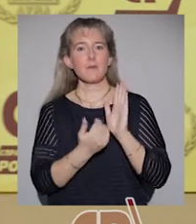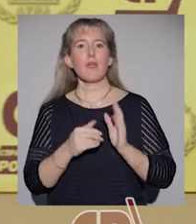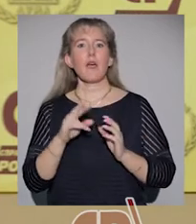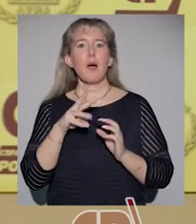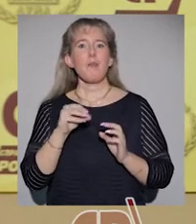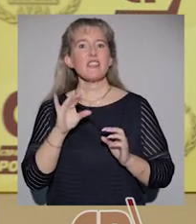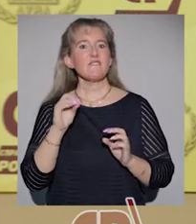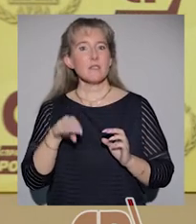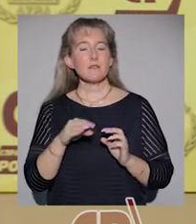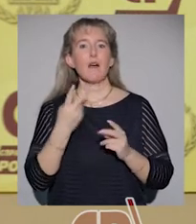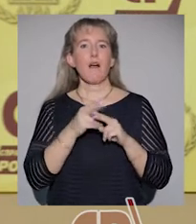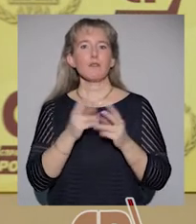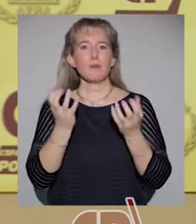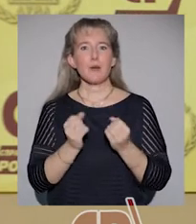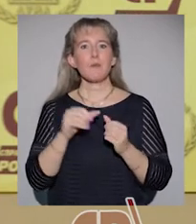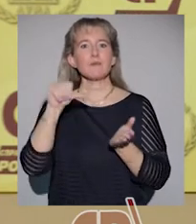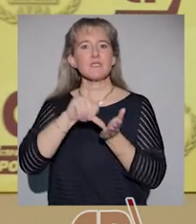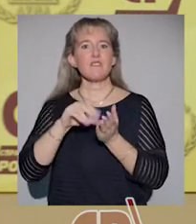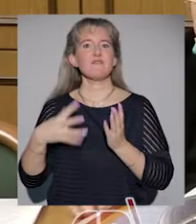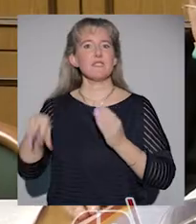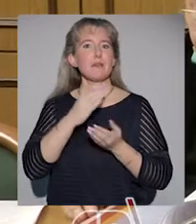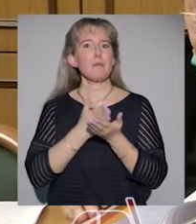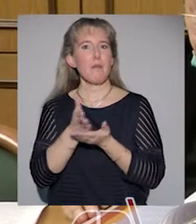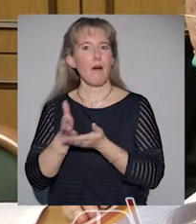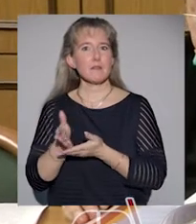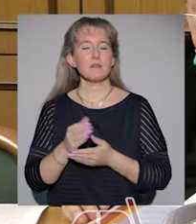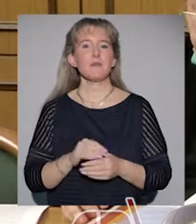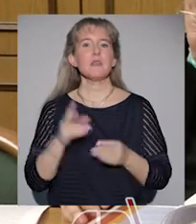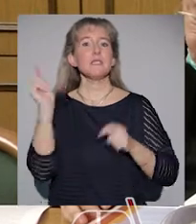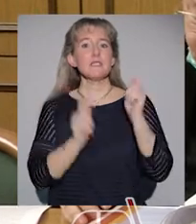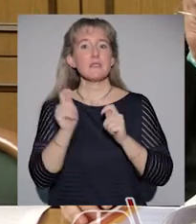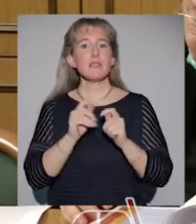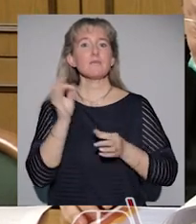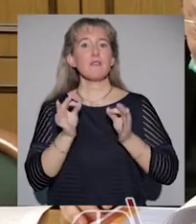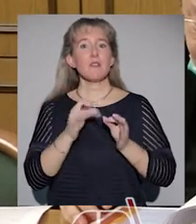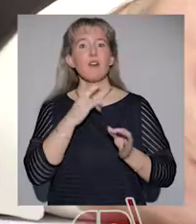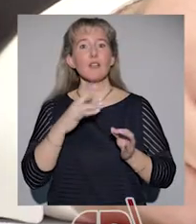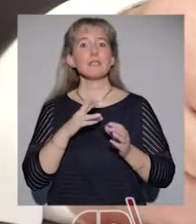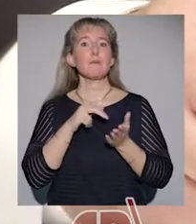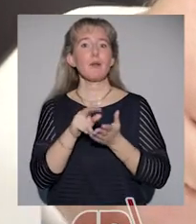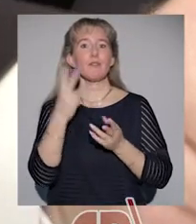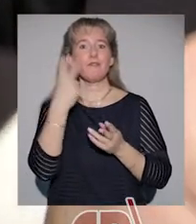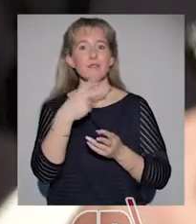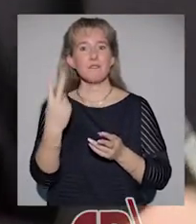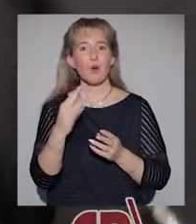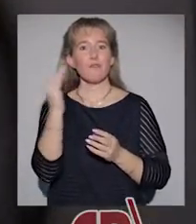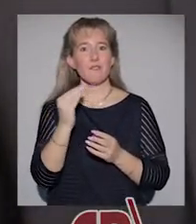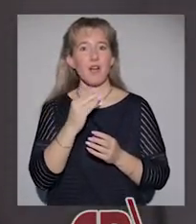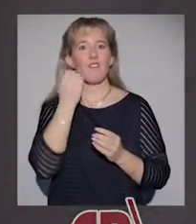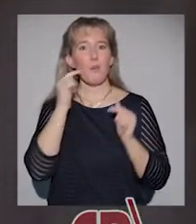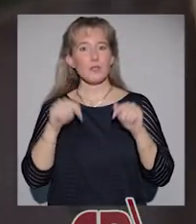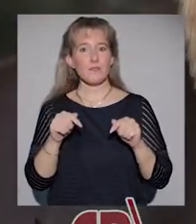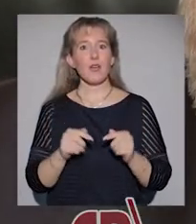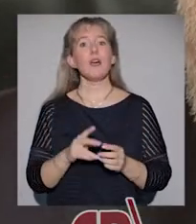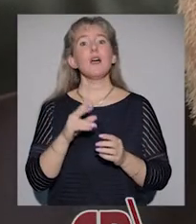манифеста, который примут уже представители всех трех партий. Съезд партии «Справедливая Россия» пройдет уже 22 февраля в Москве.